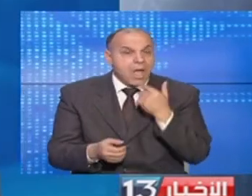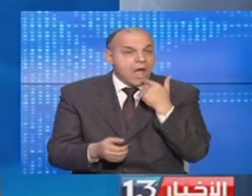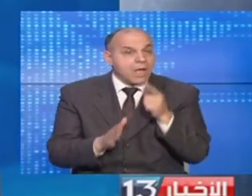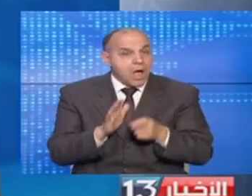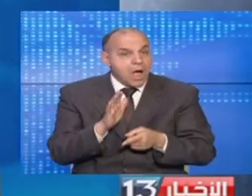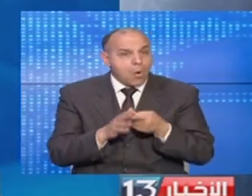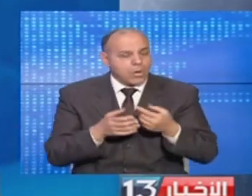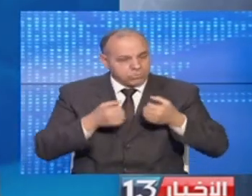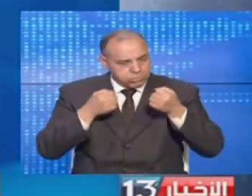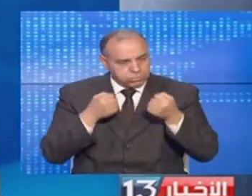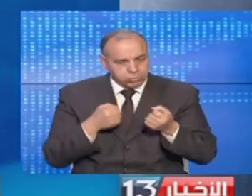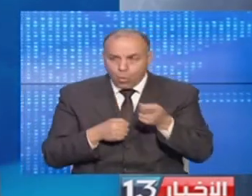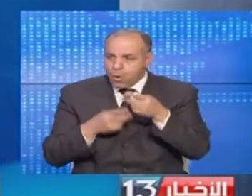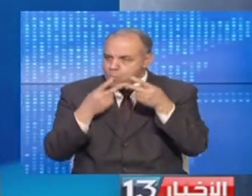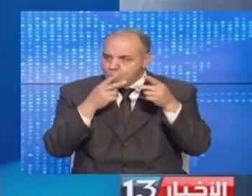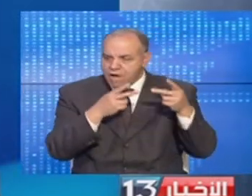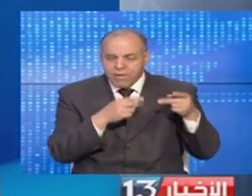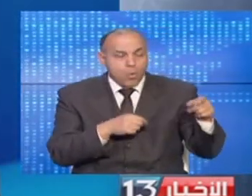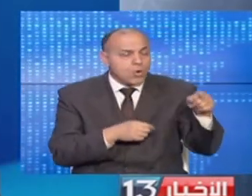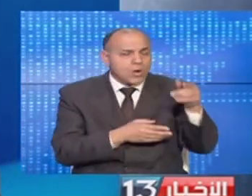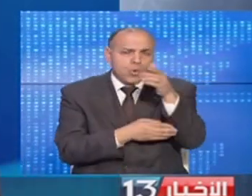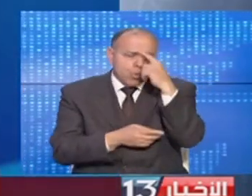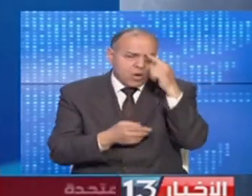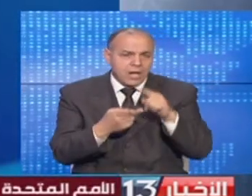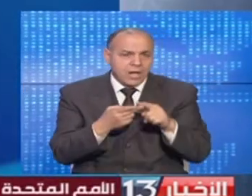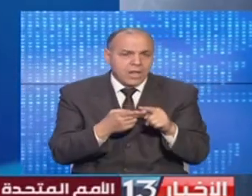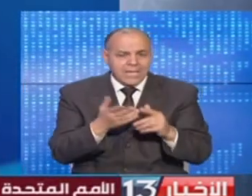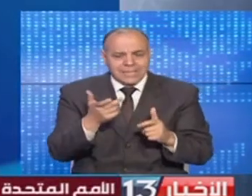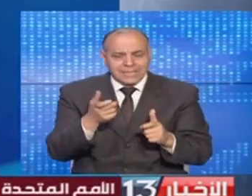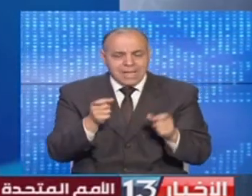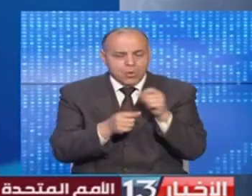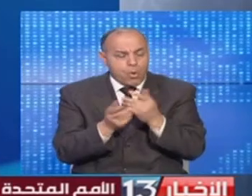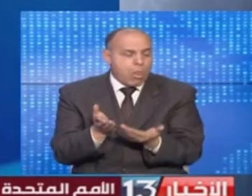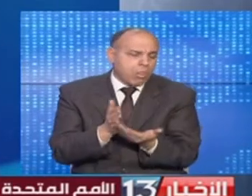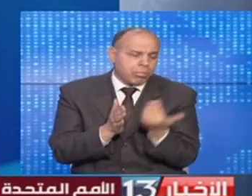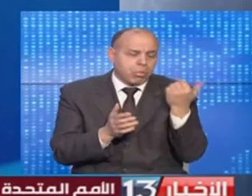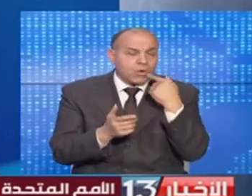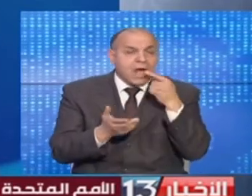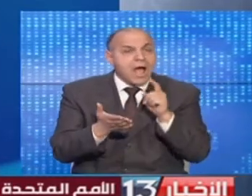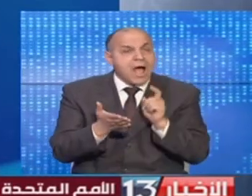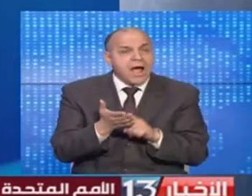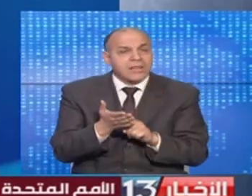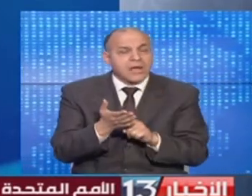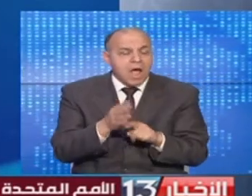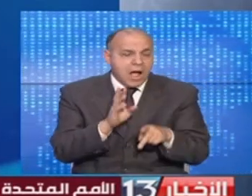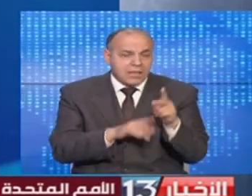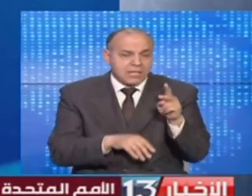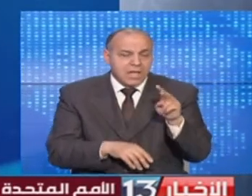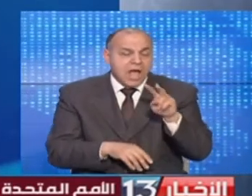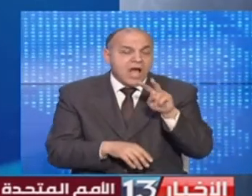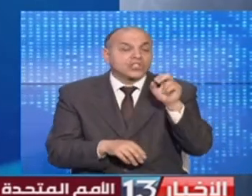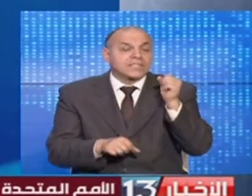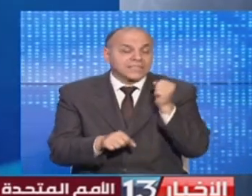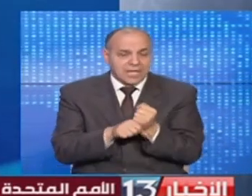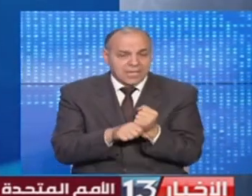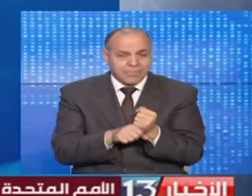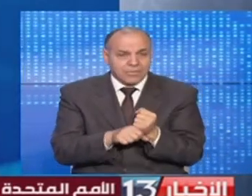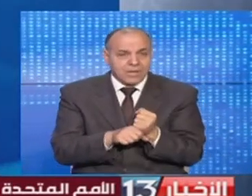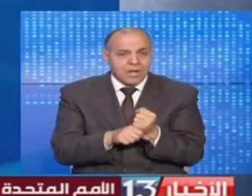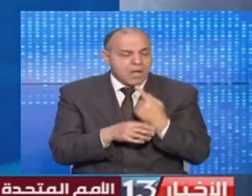اول معاهده متعدده الاطراف لنزع السلاح النووي تبرم منذ اكثر من عقدين